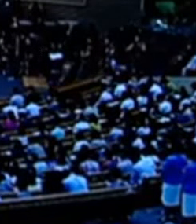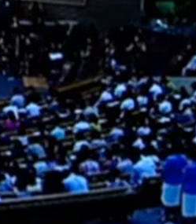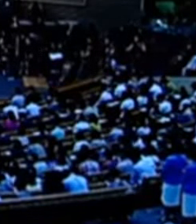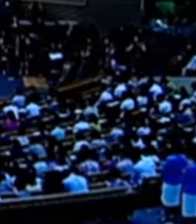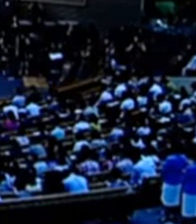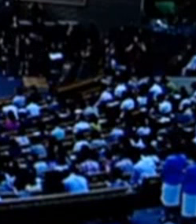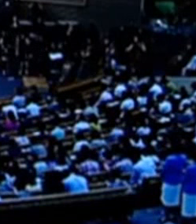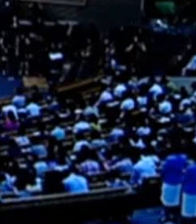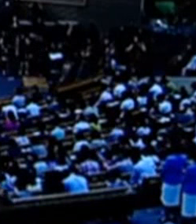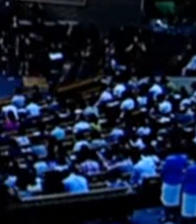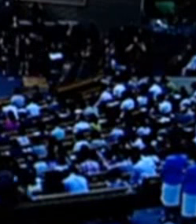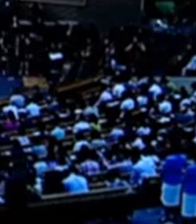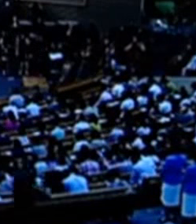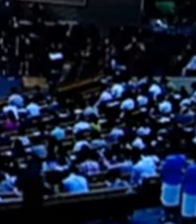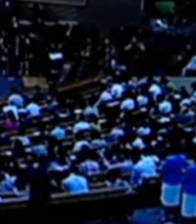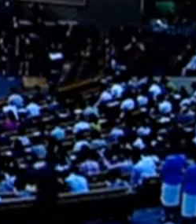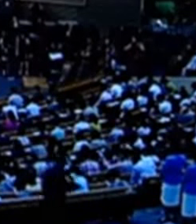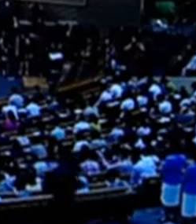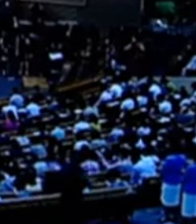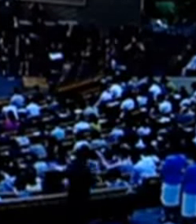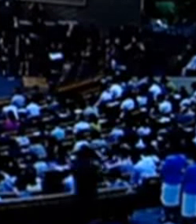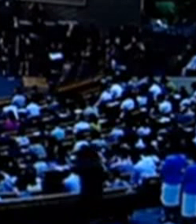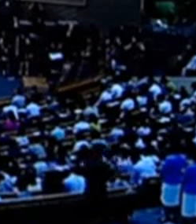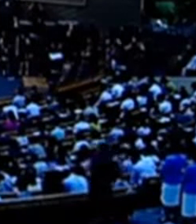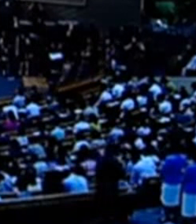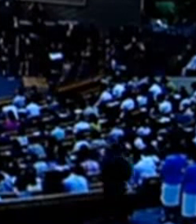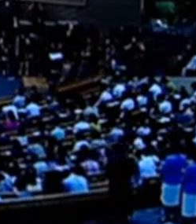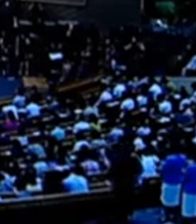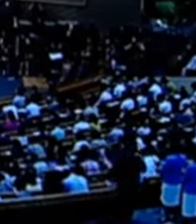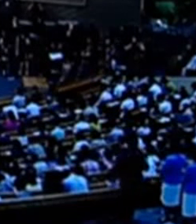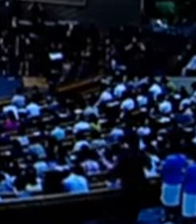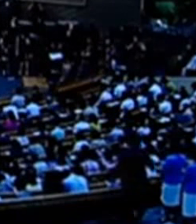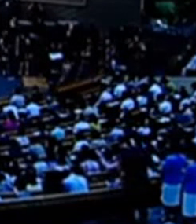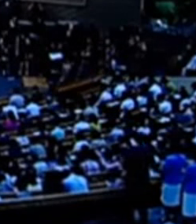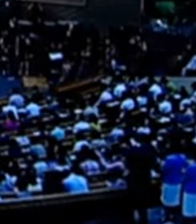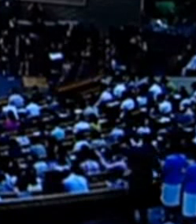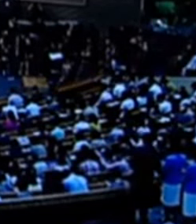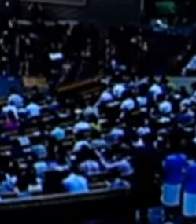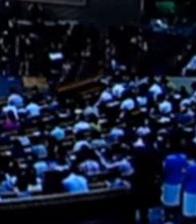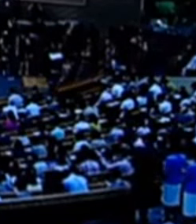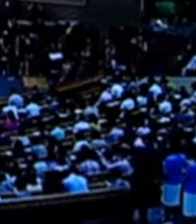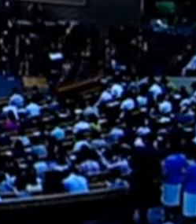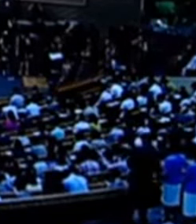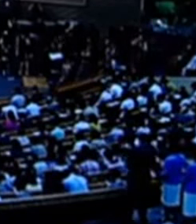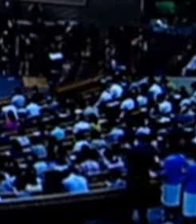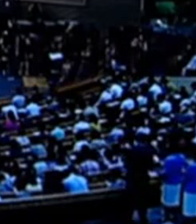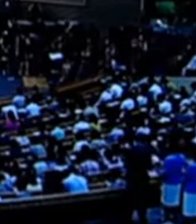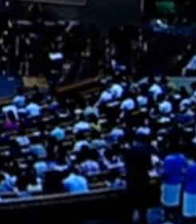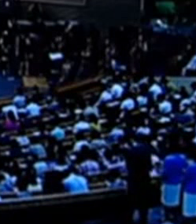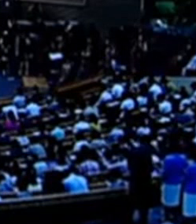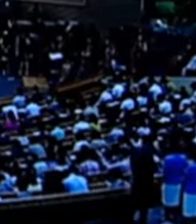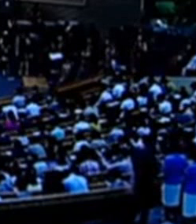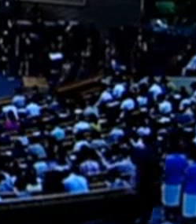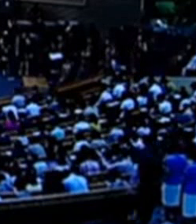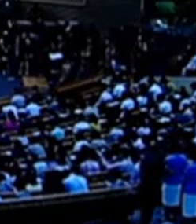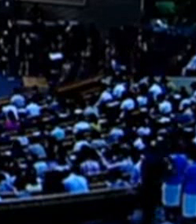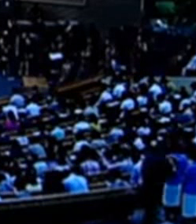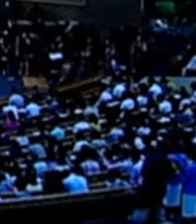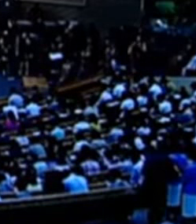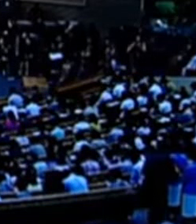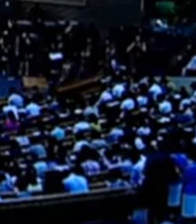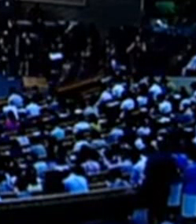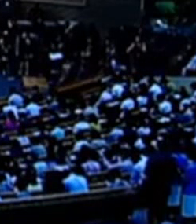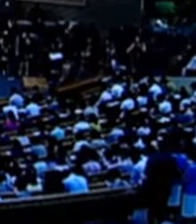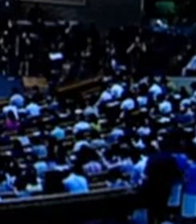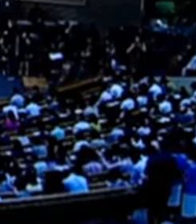강팍해지고 굳어지고 하나님 미움과 원망으로 하나님 가득 차있는 우리 마음이 씻어지게 해주소서. 하나님 우리도 모르게 악한